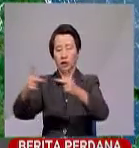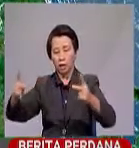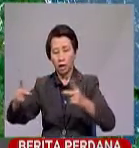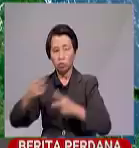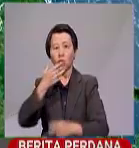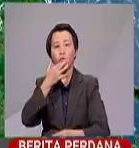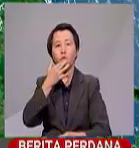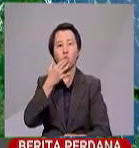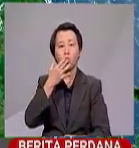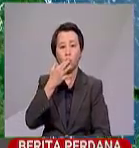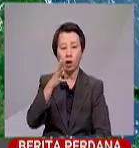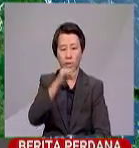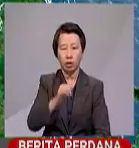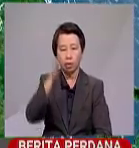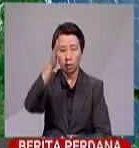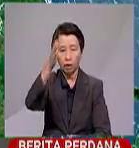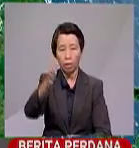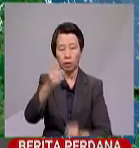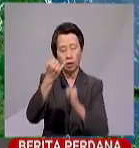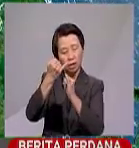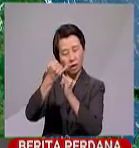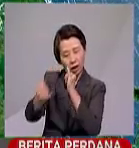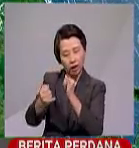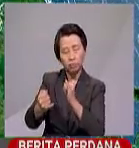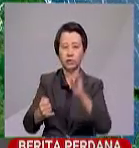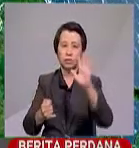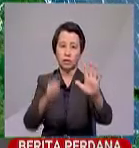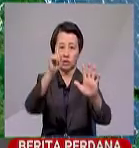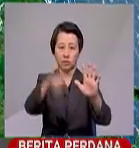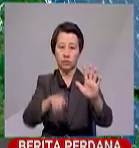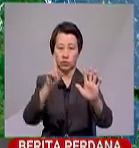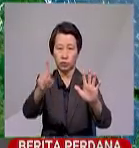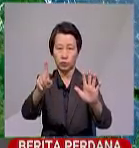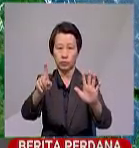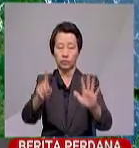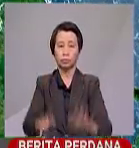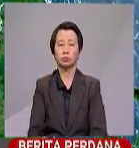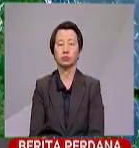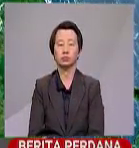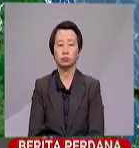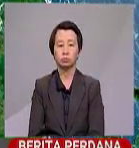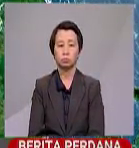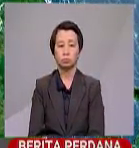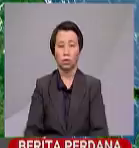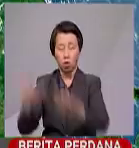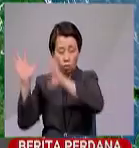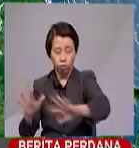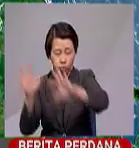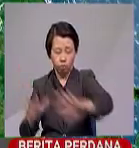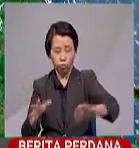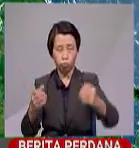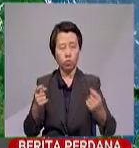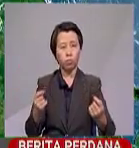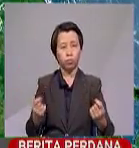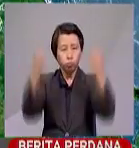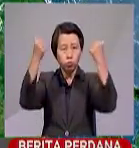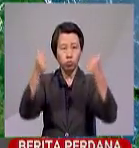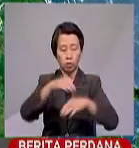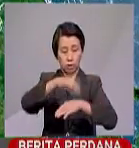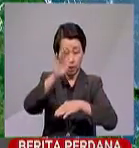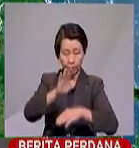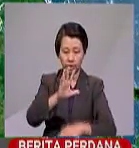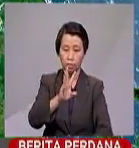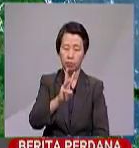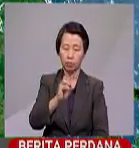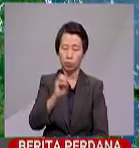bertanda berkenaan yang akan berakhir pada 5 Januari nanti. Angin kencang dengan kelajuan melebihi 60